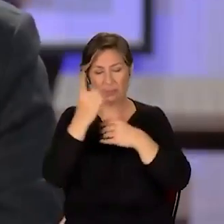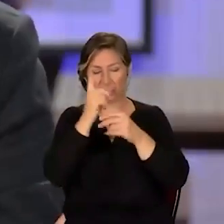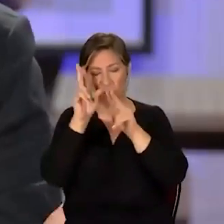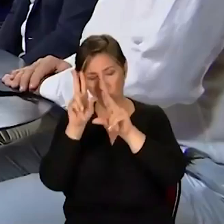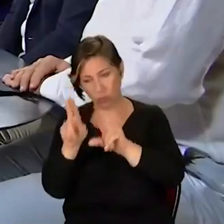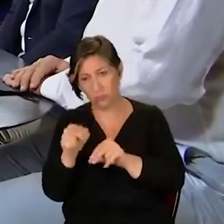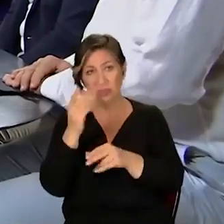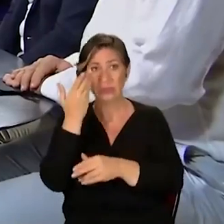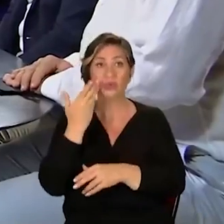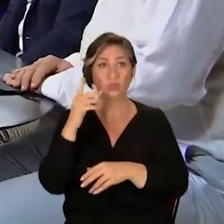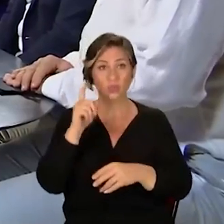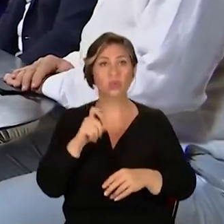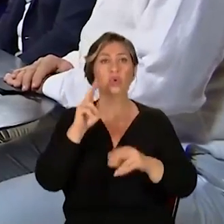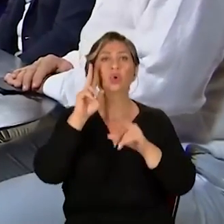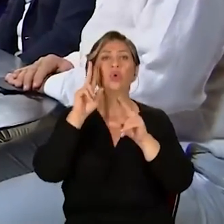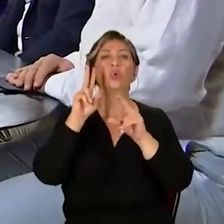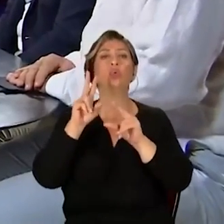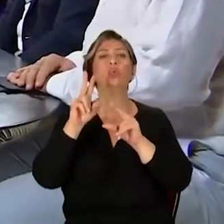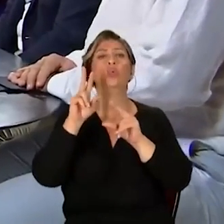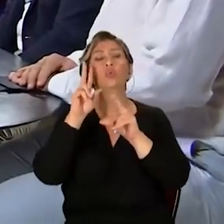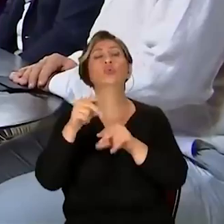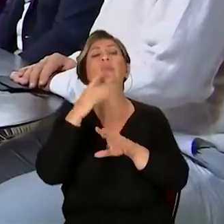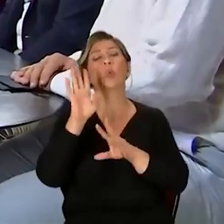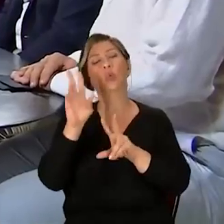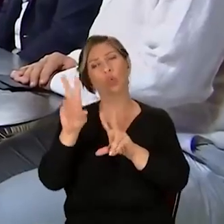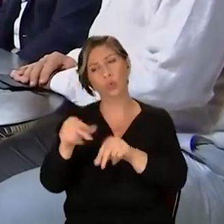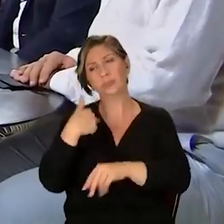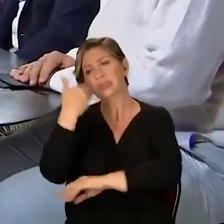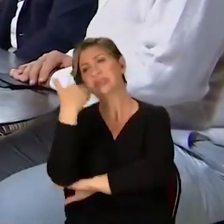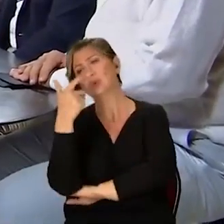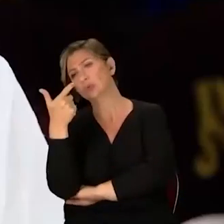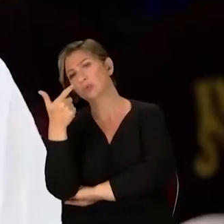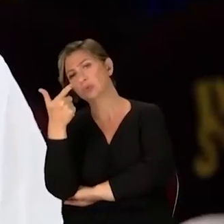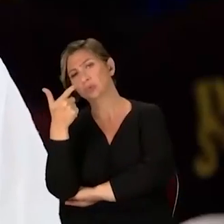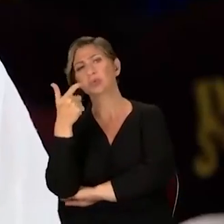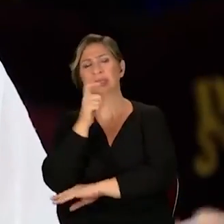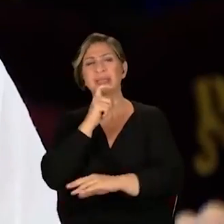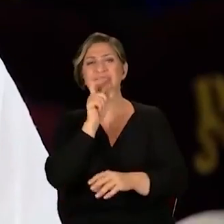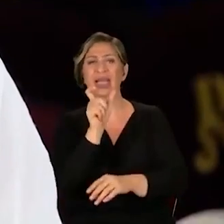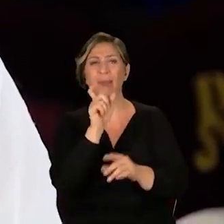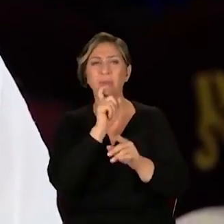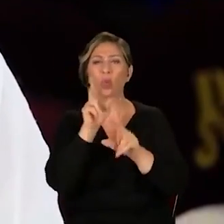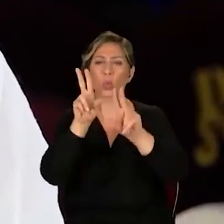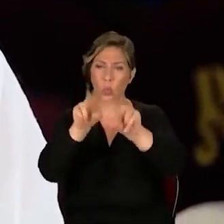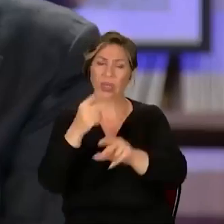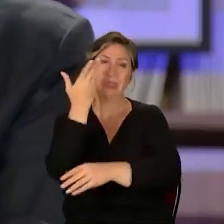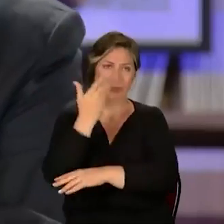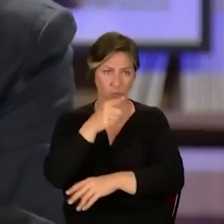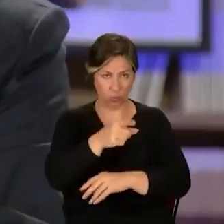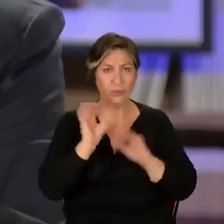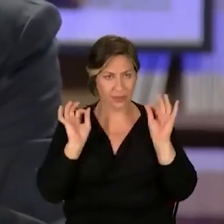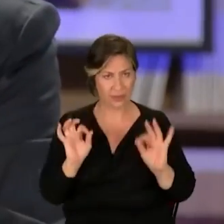Uyutup izliyorsunuz herhalde. Uyutup demeyelim de uyuyorlar, izliyoruz. Onlar uyuyor, biz izliyoruz. Özür dilerim, uyutup yanlış oldu. Evet.